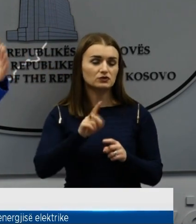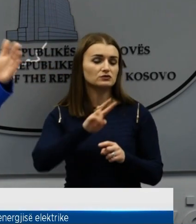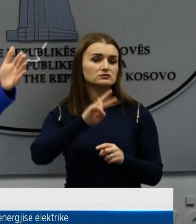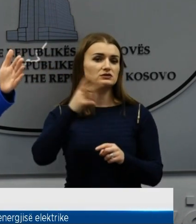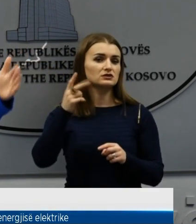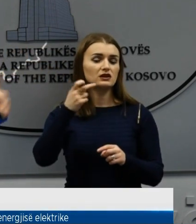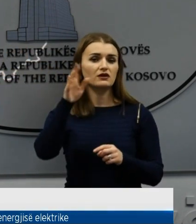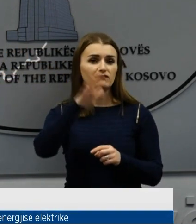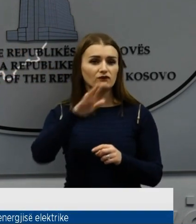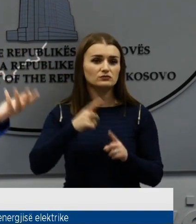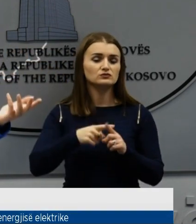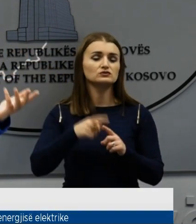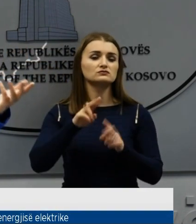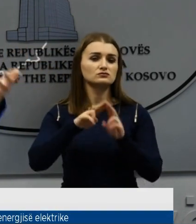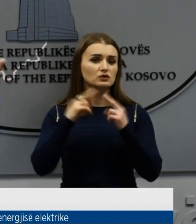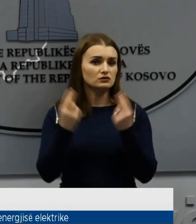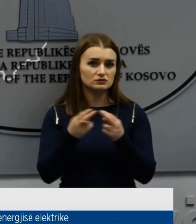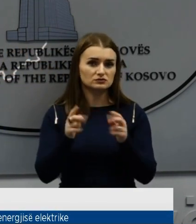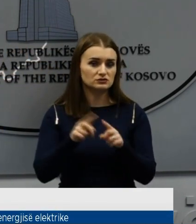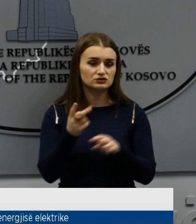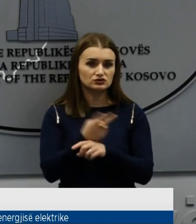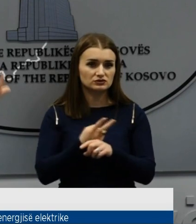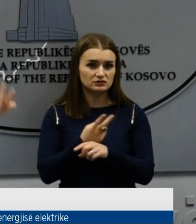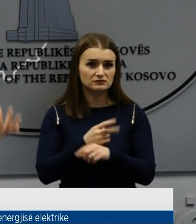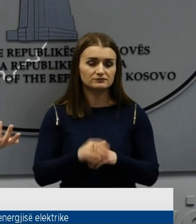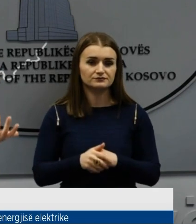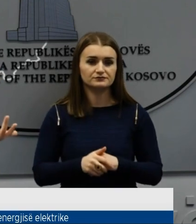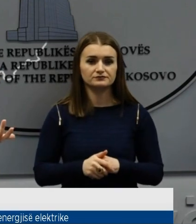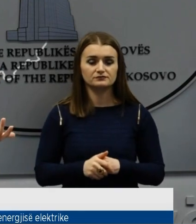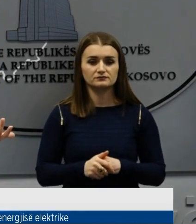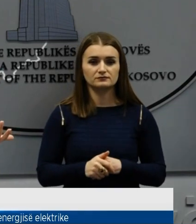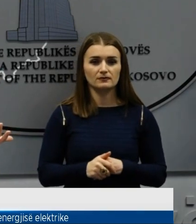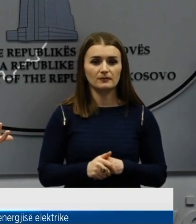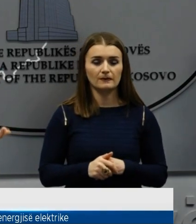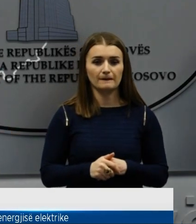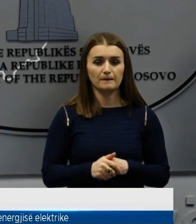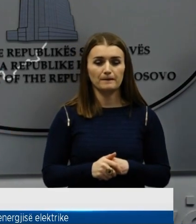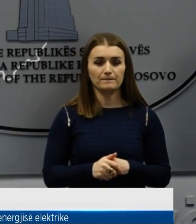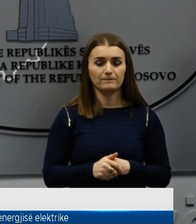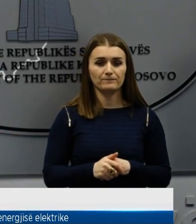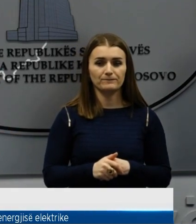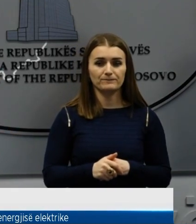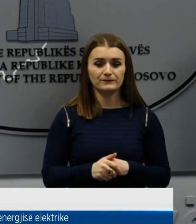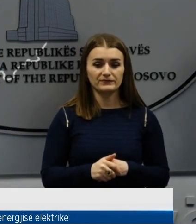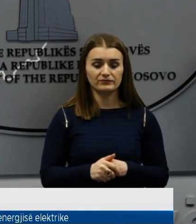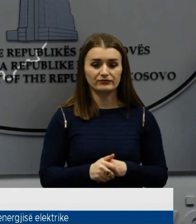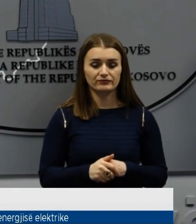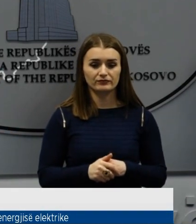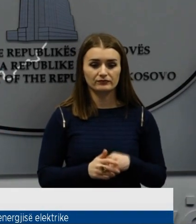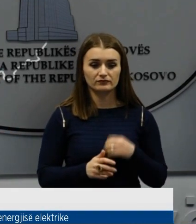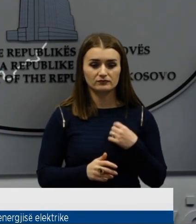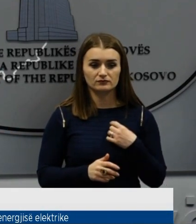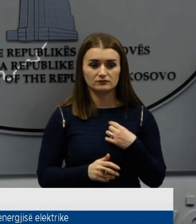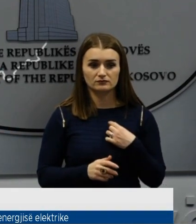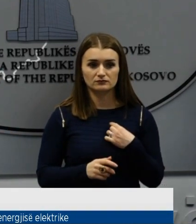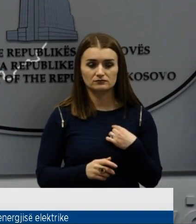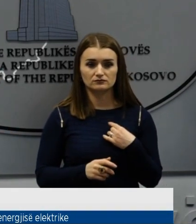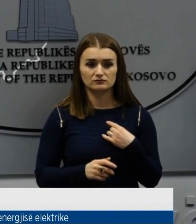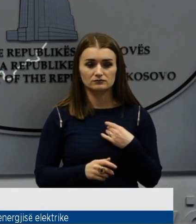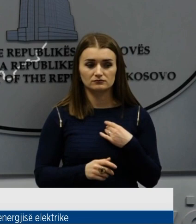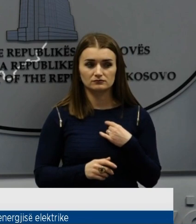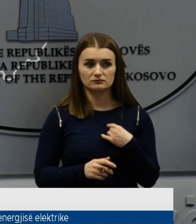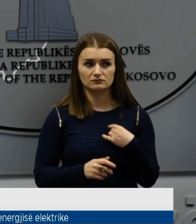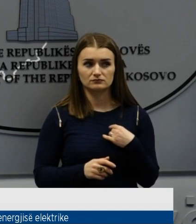Evropë, po edhe në Azi e në Shtetet e Bashkuara të Amerikës, por më situata është më e rënduar në Evropë,